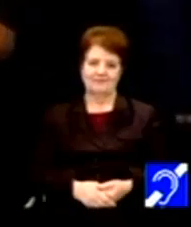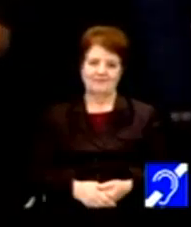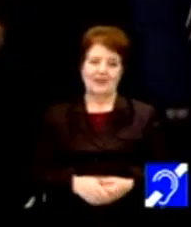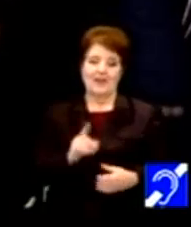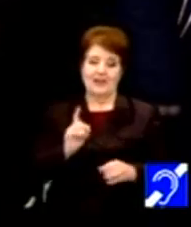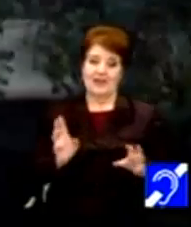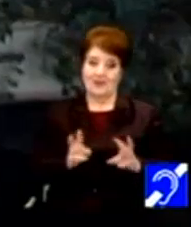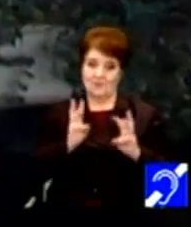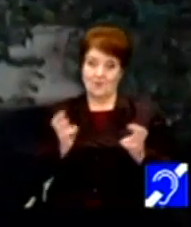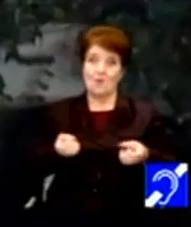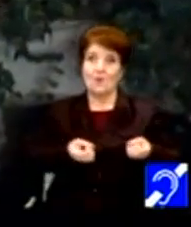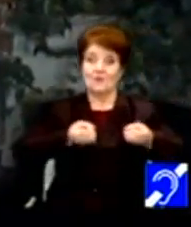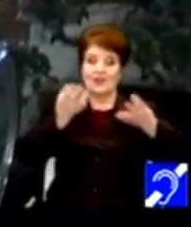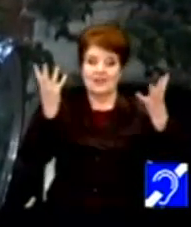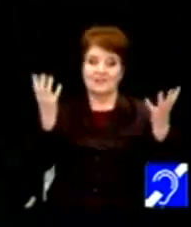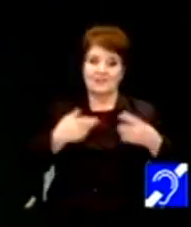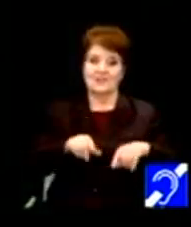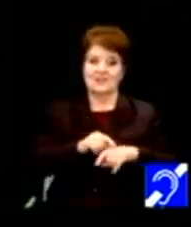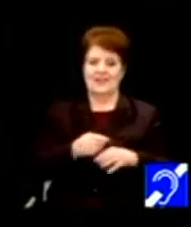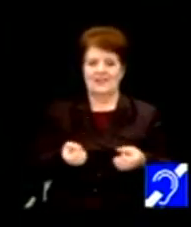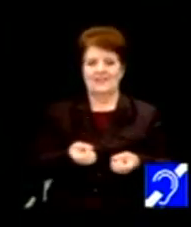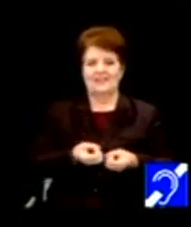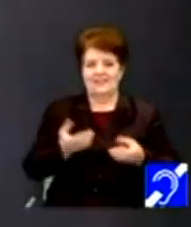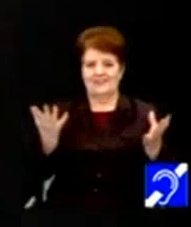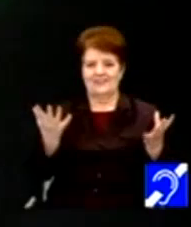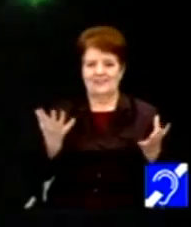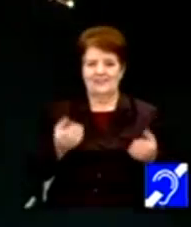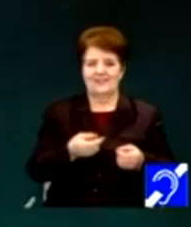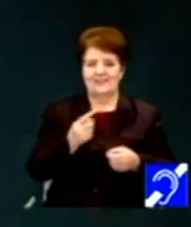Iar focurile de artificii au adus un plus de strălucire sărbătorii.